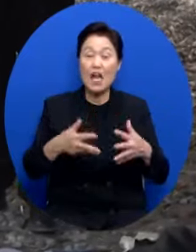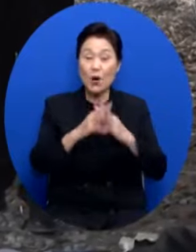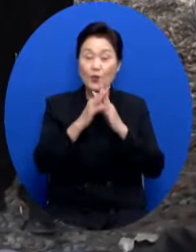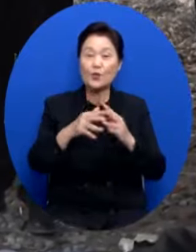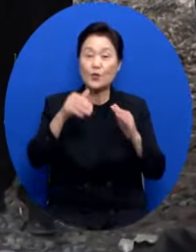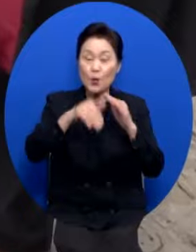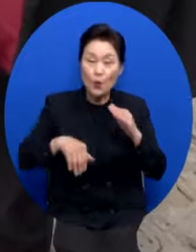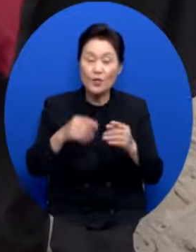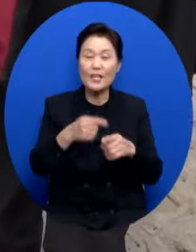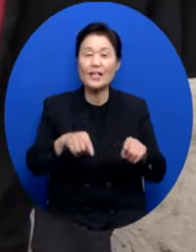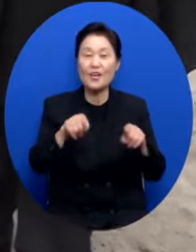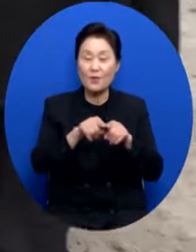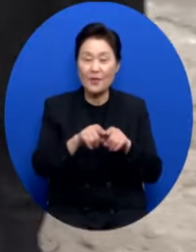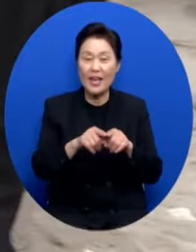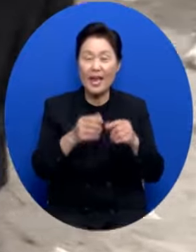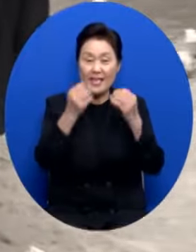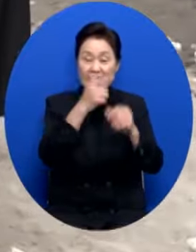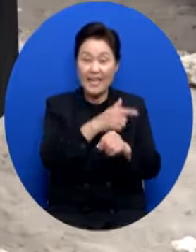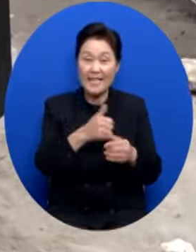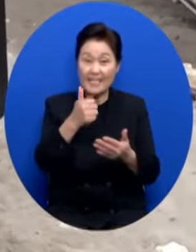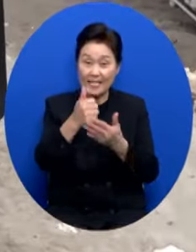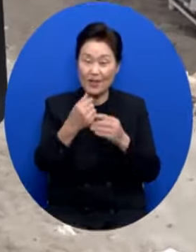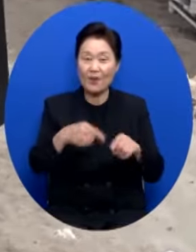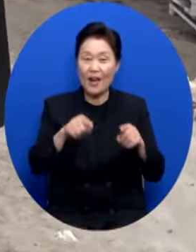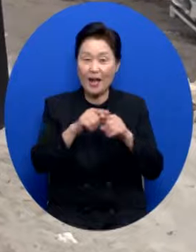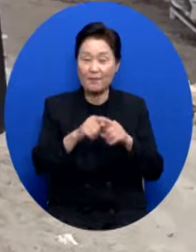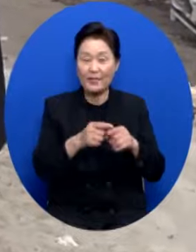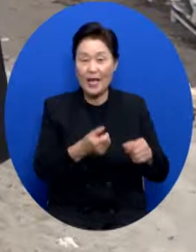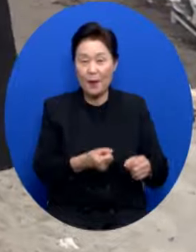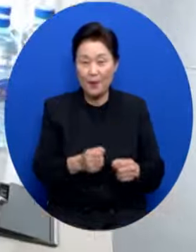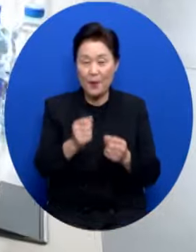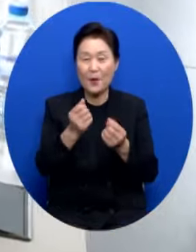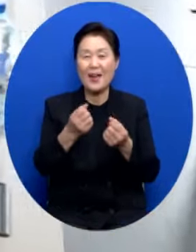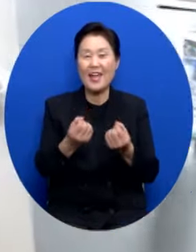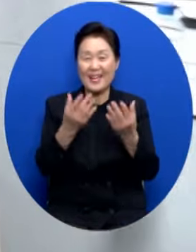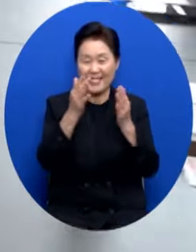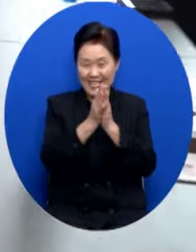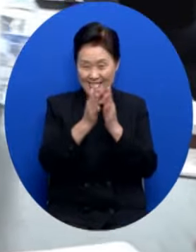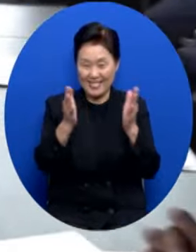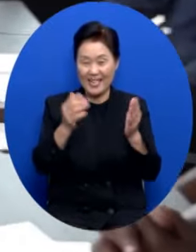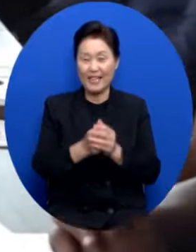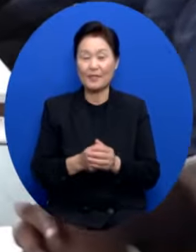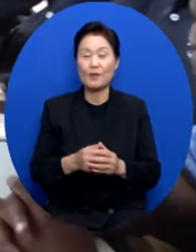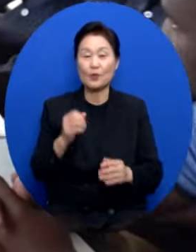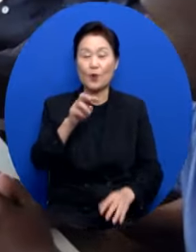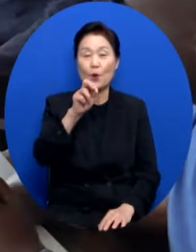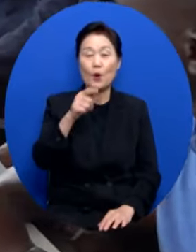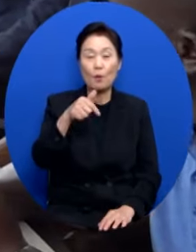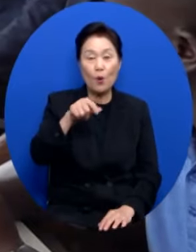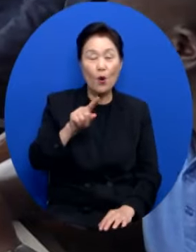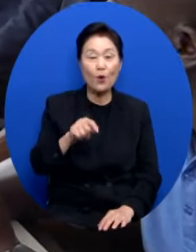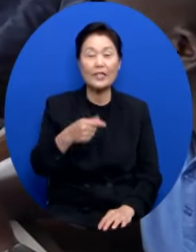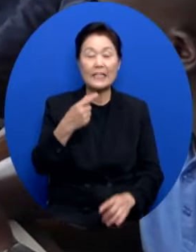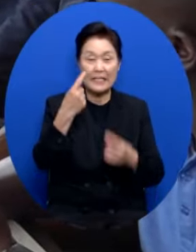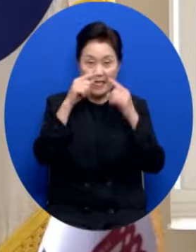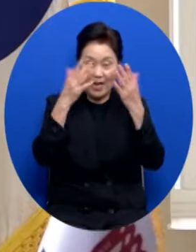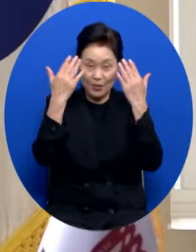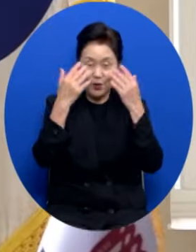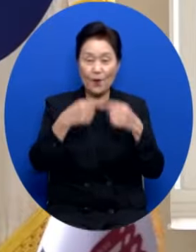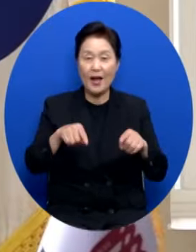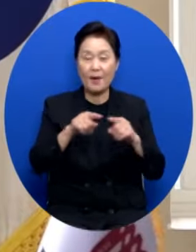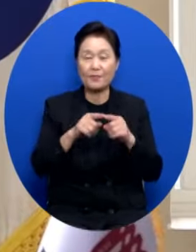위해 감경철 신임 이사장과 함께 기공식을 진행했으며 한국모건대학교와 업무 협약식을